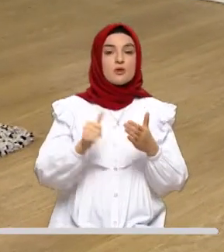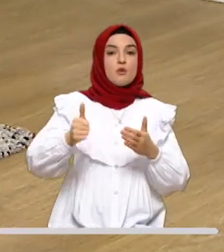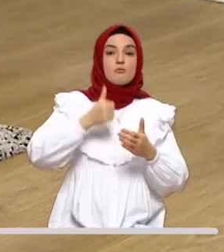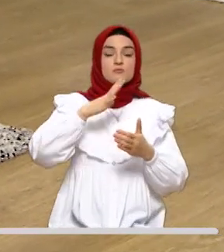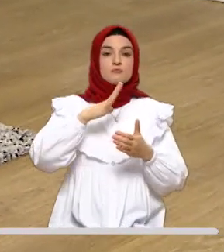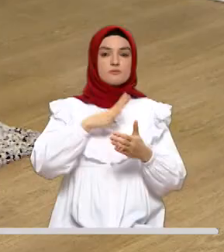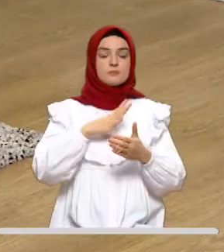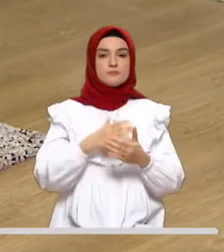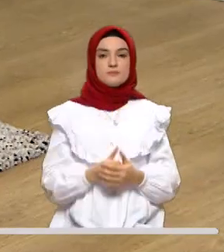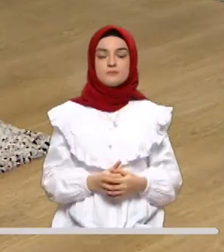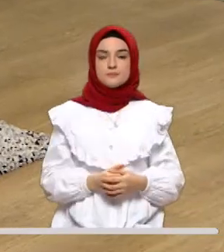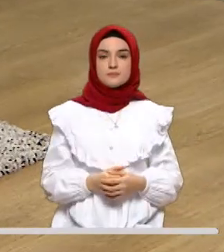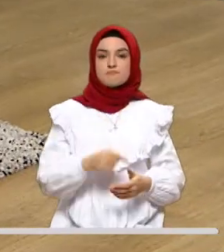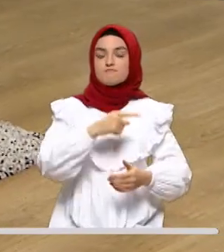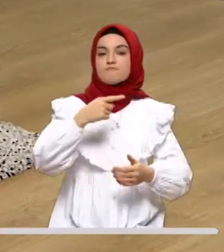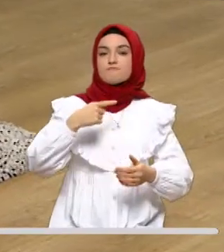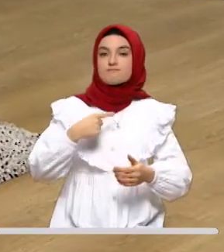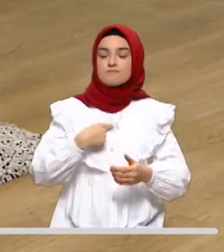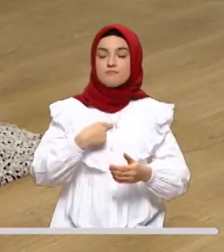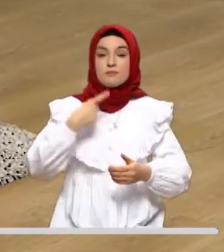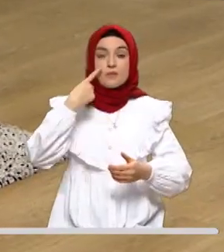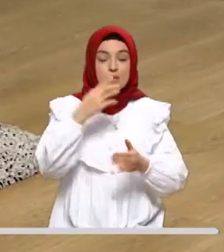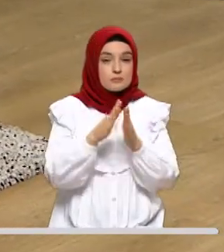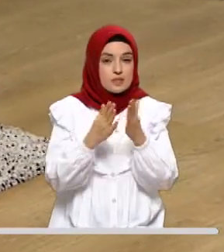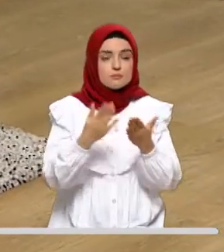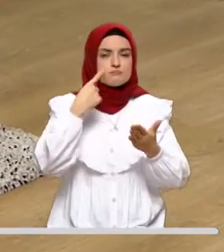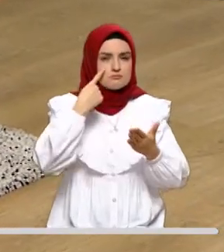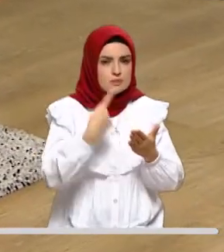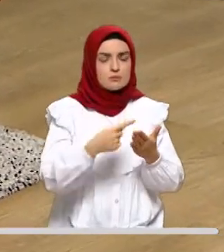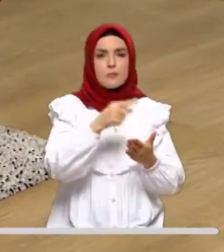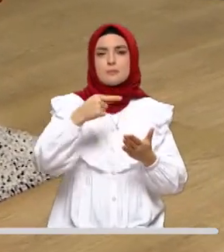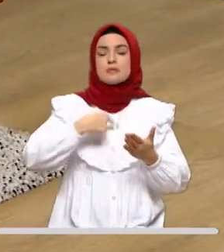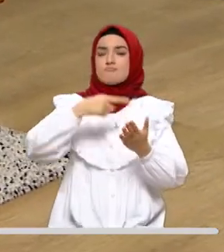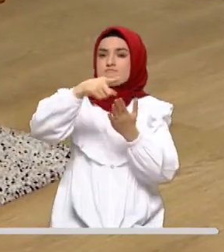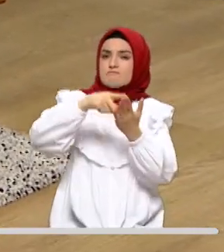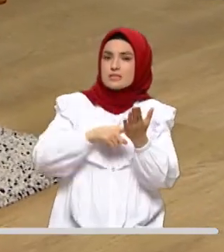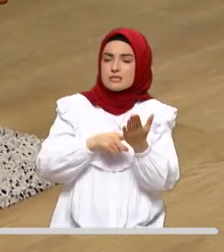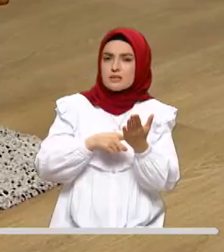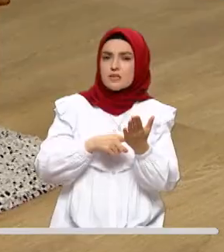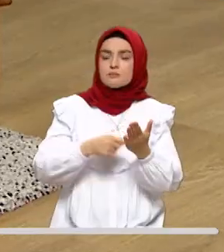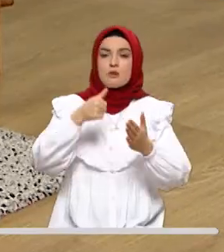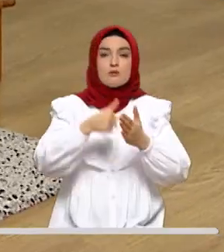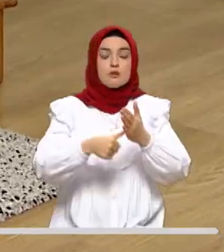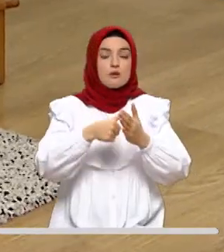tarihe kaynaklık yapıyor. Biz edebiyatımıza baktığımız zaman bizim edebi metinlerimiz tarihe kaynaklık yapan en